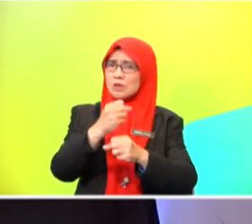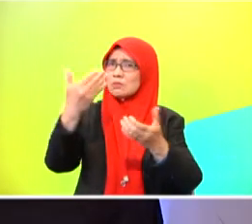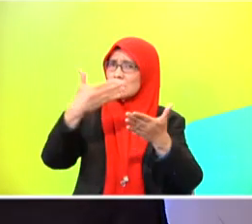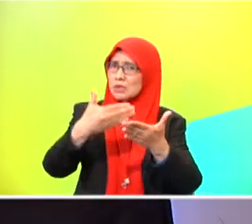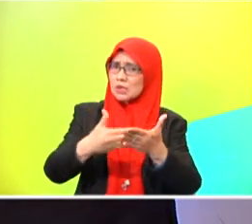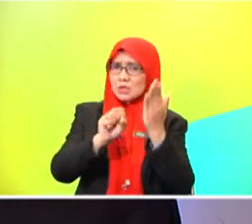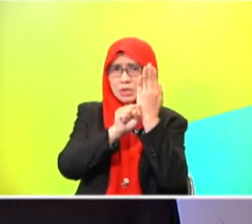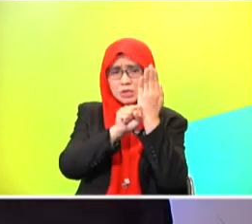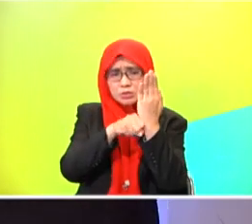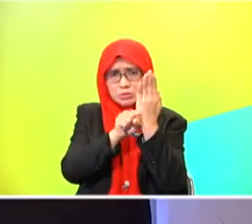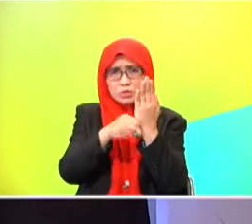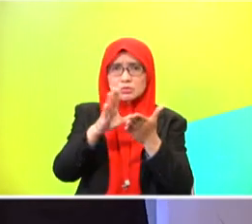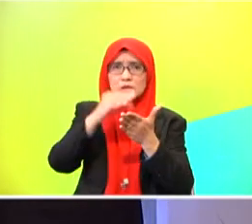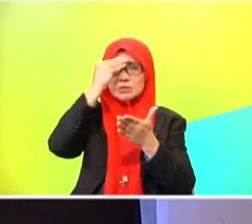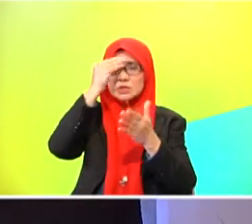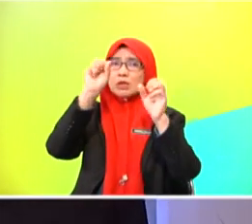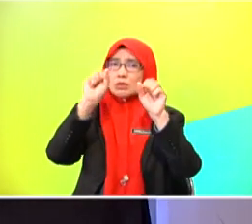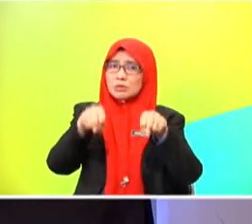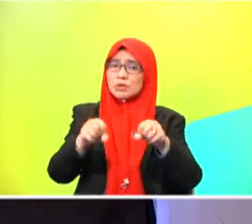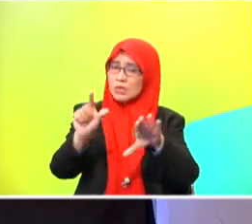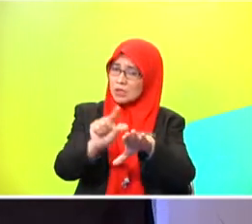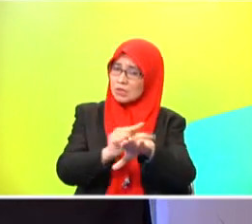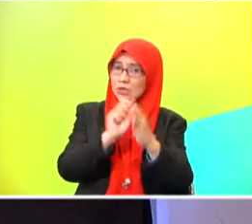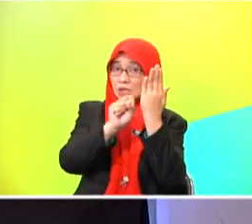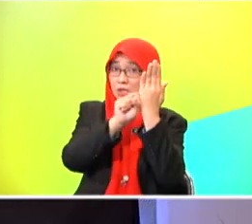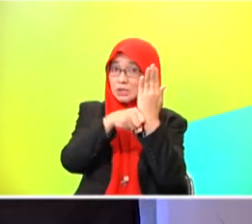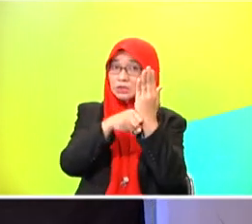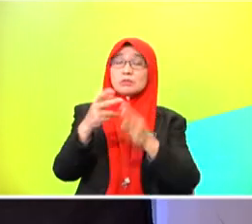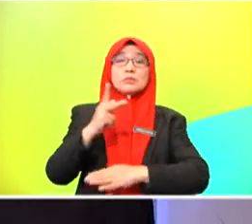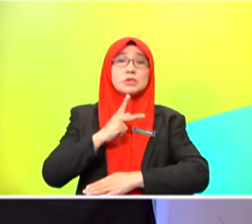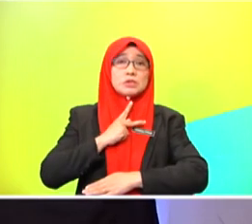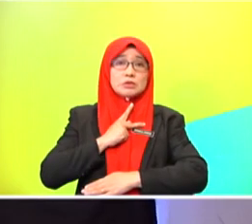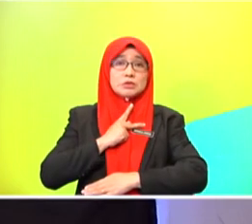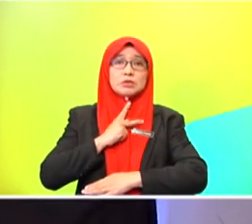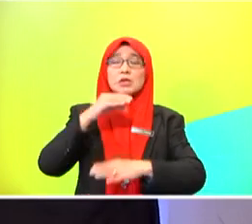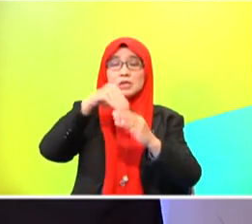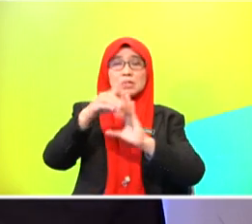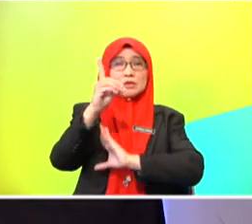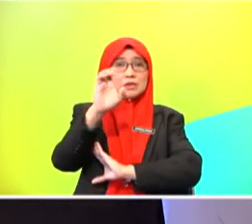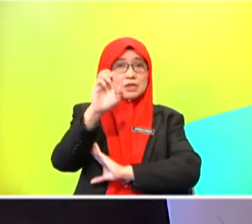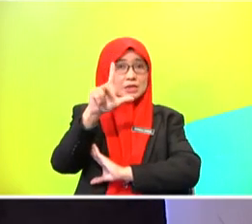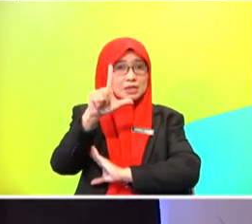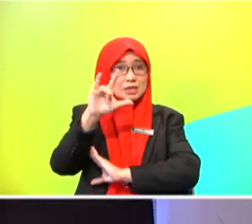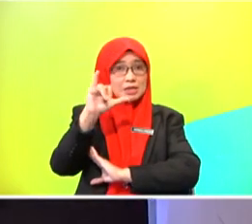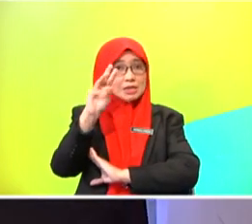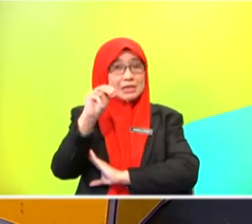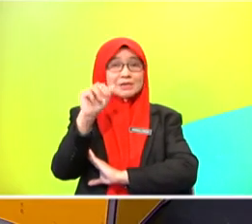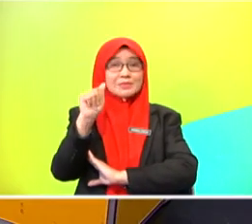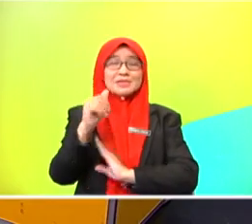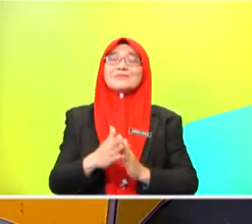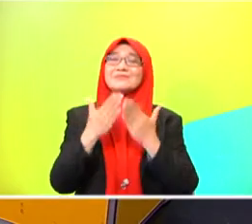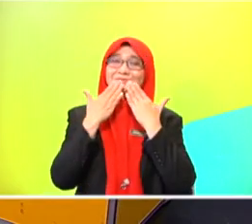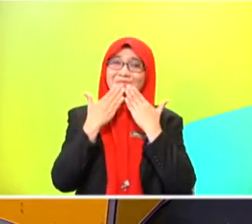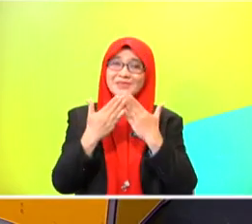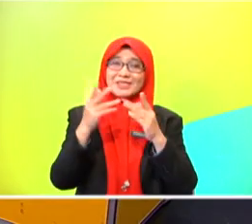sumber-sumber pelajaran kita, kita boleh menggunakan sumberku. Okey. Melalui Delima. Okey, itulah dia. Jadi, terima kasih sekali